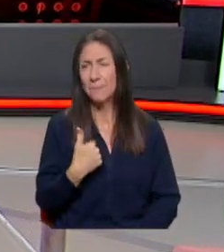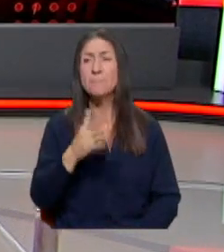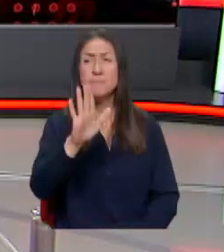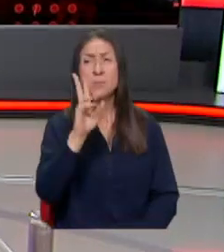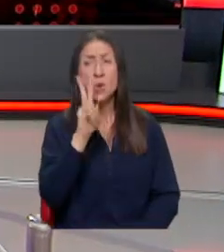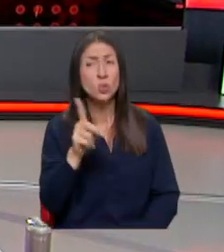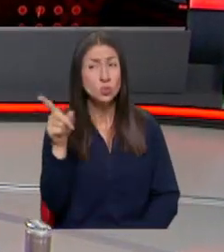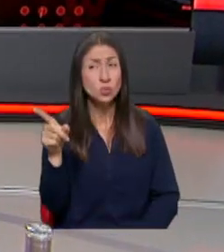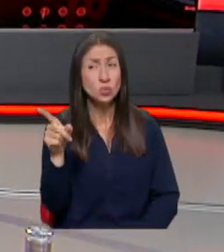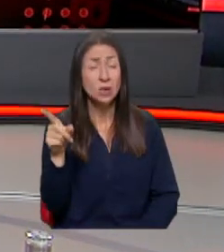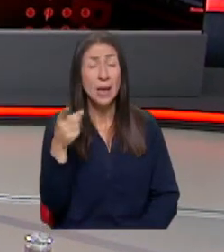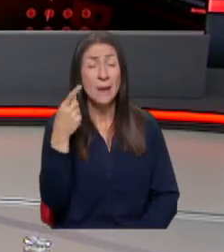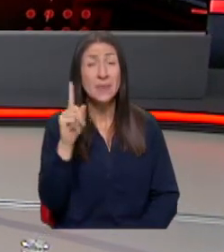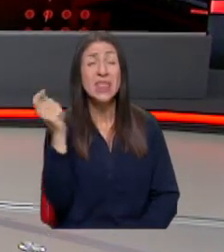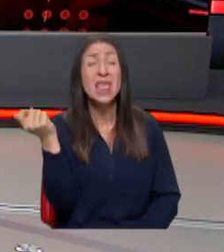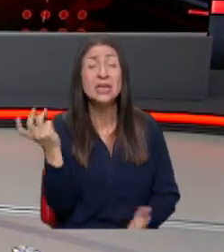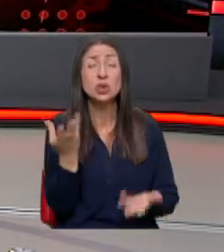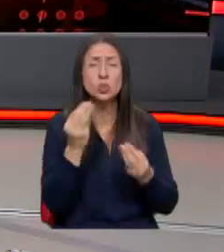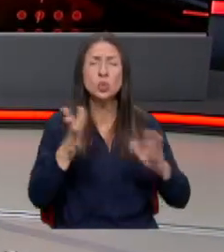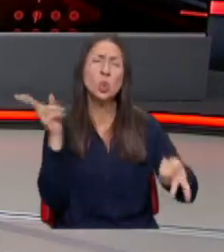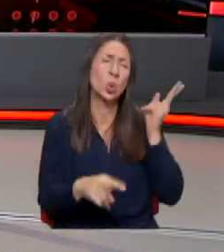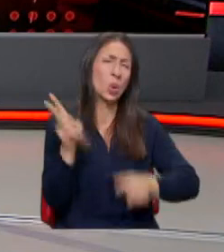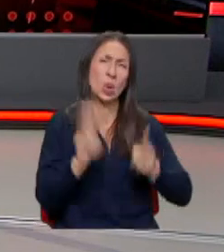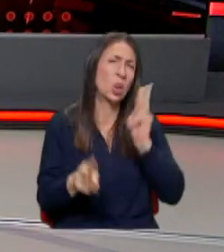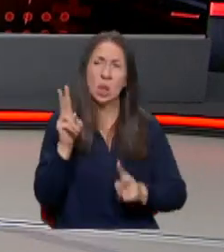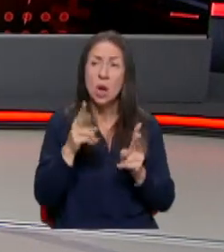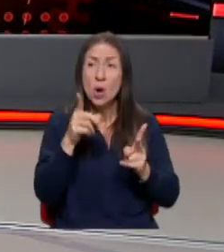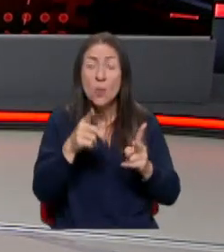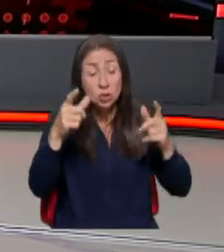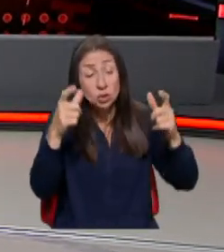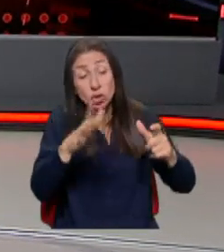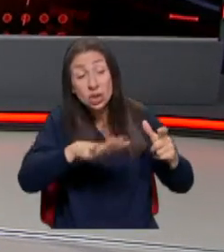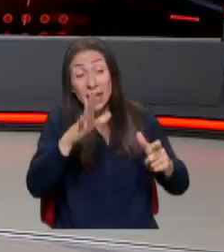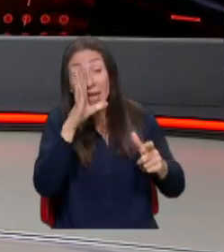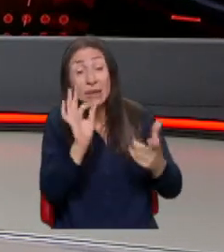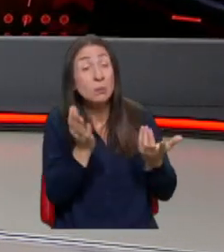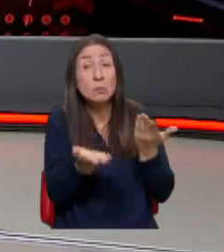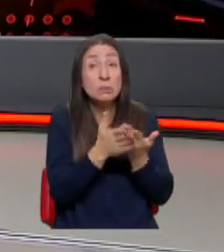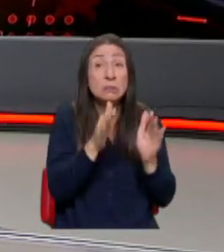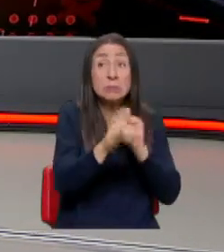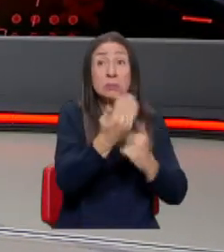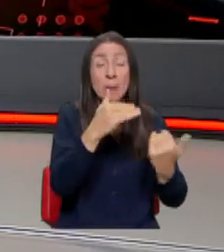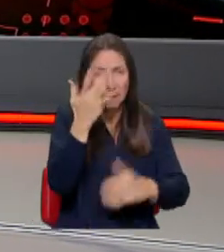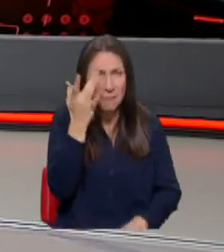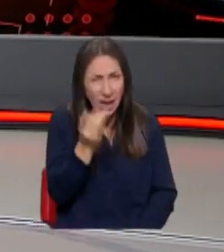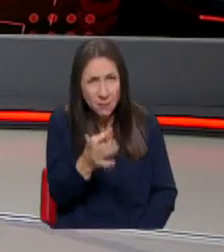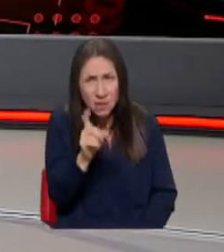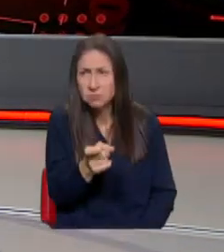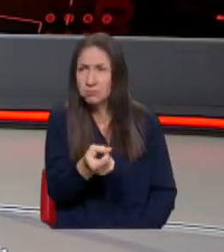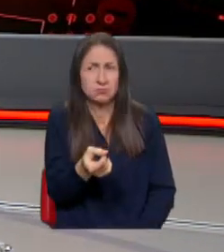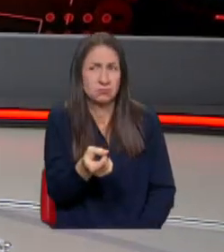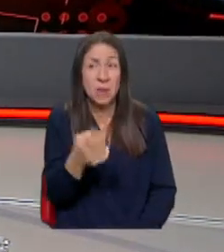Görüyorsunuz, binlerce çocuk katledildi. Peki bu coğrafyada kimin eli kimin cebinde? Belli mi? Belli